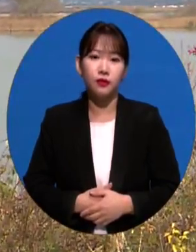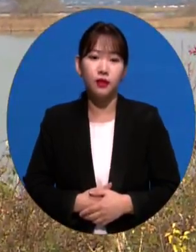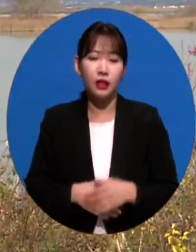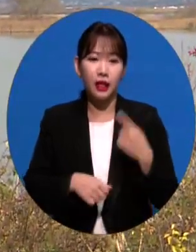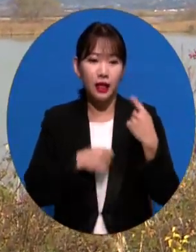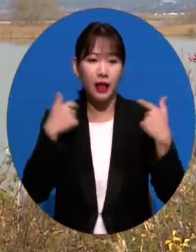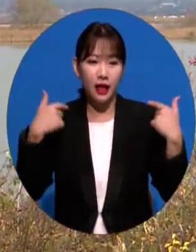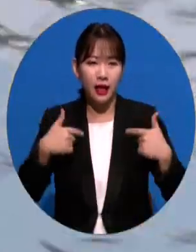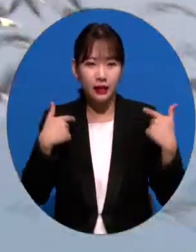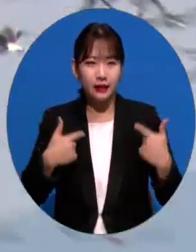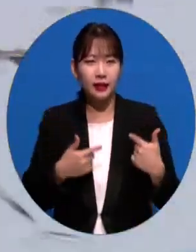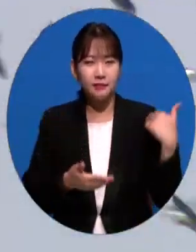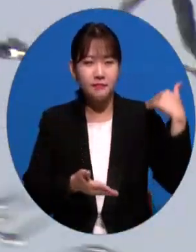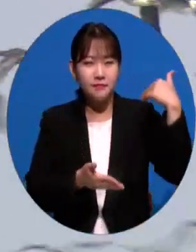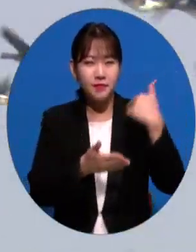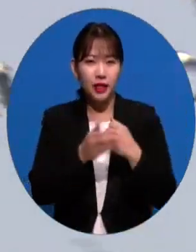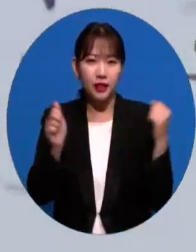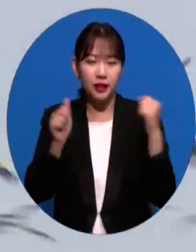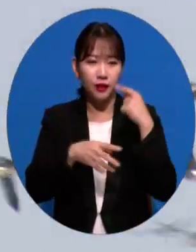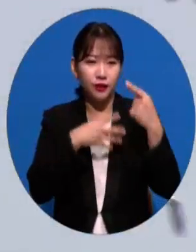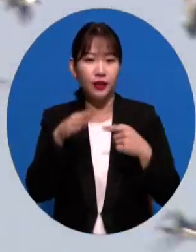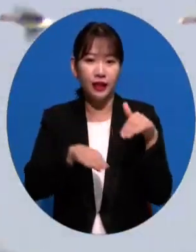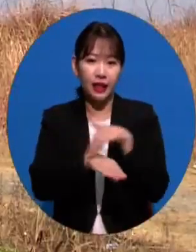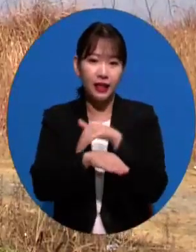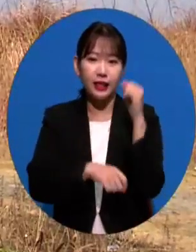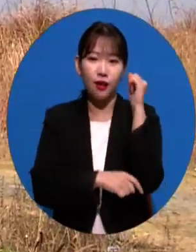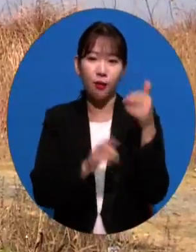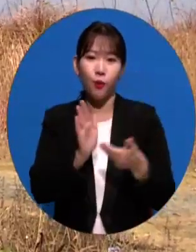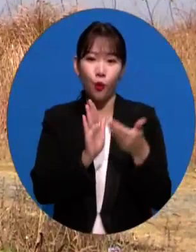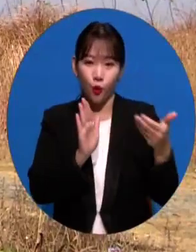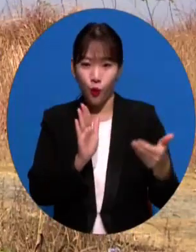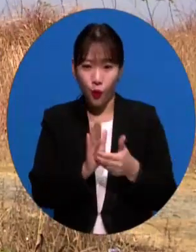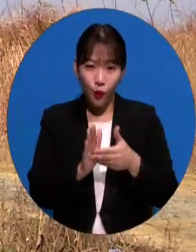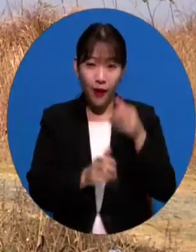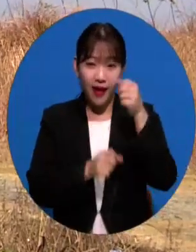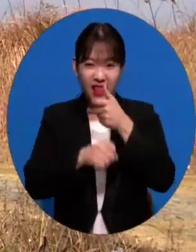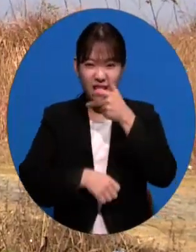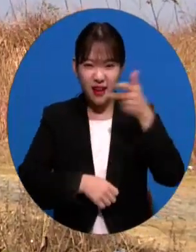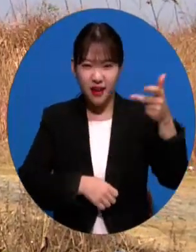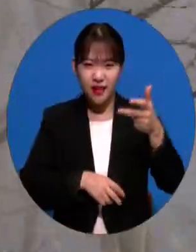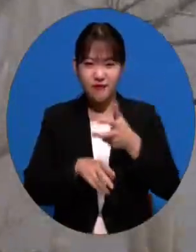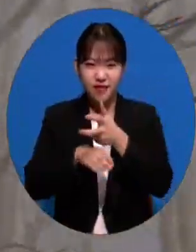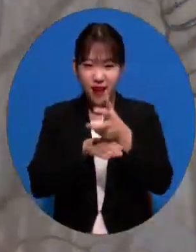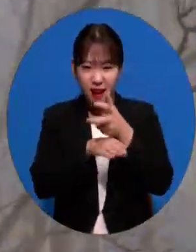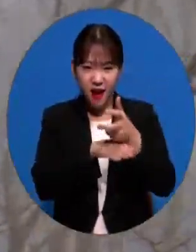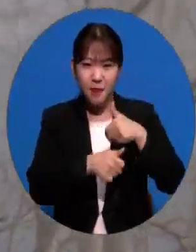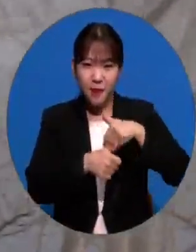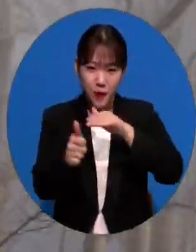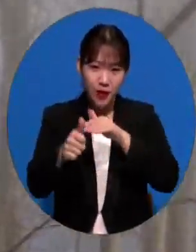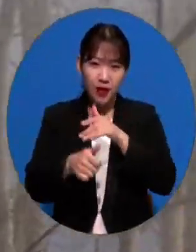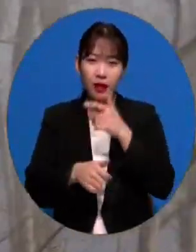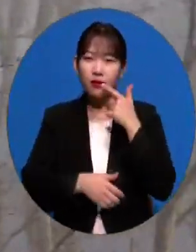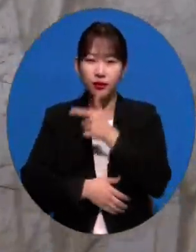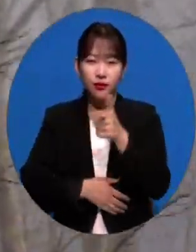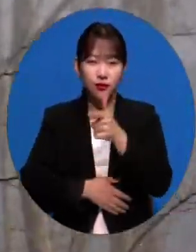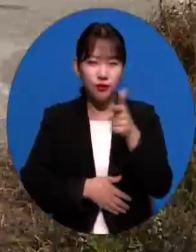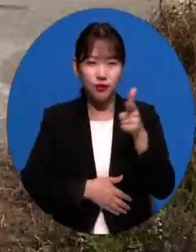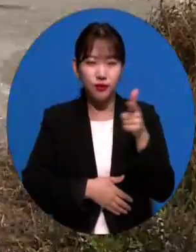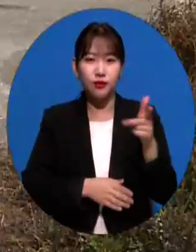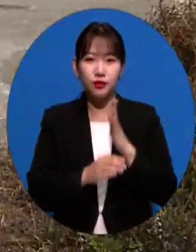해마다 수만 마리의 겨울 철새들이 오가는 영암호. 거대한 엔진을 단 광역 방제차가 곳곳에 방제액을